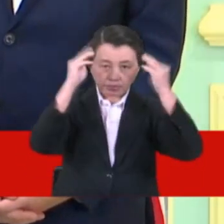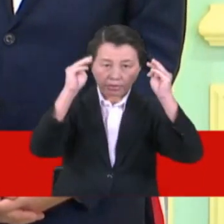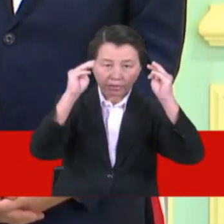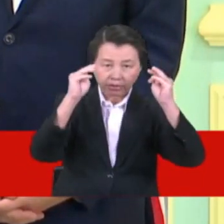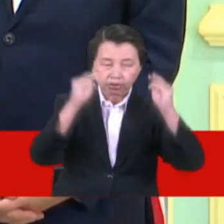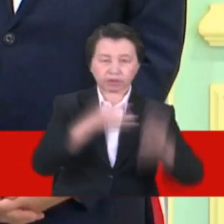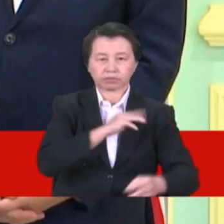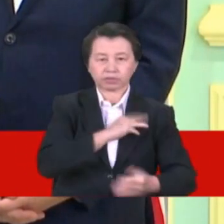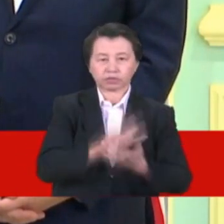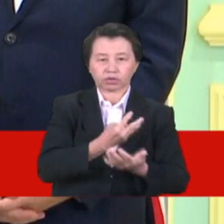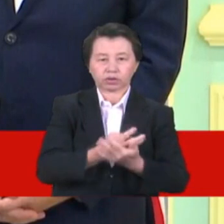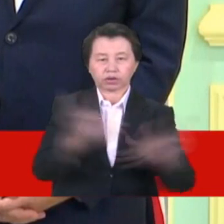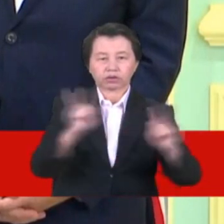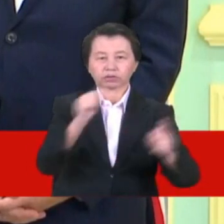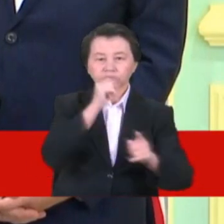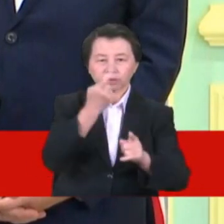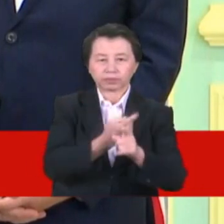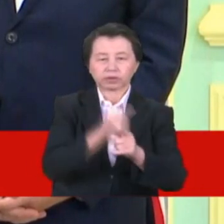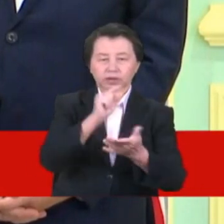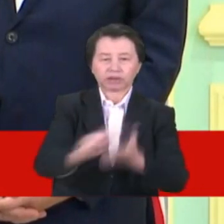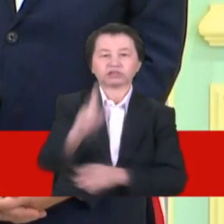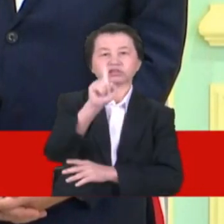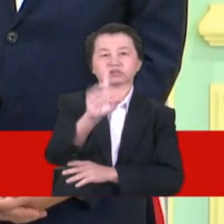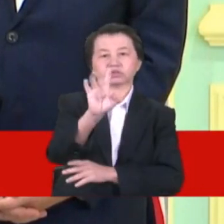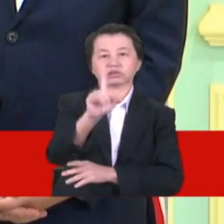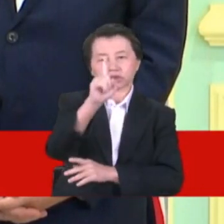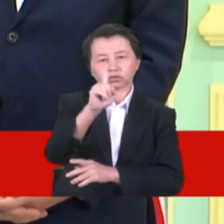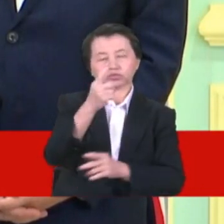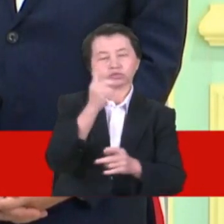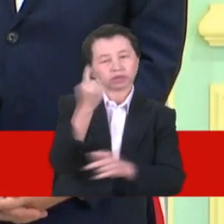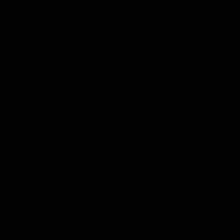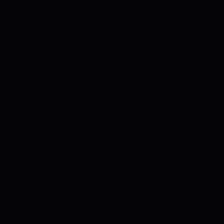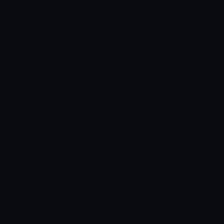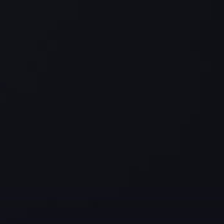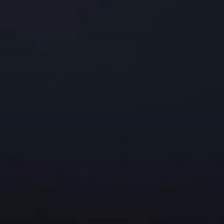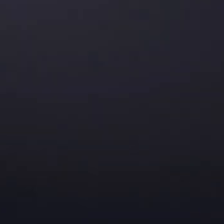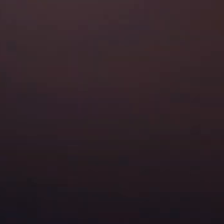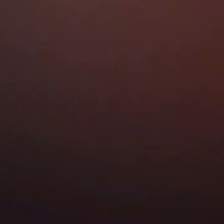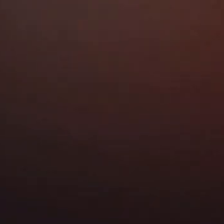gaji Menteri Kewangan. Tak betul, gaji ni satu saja. Okey.